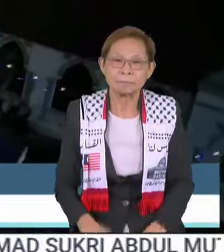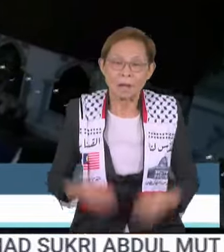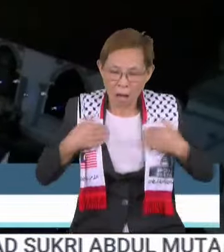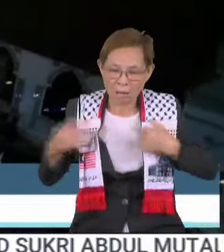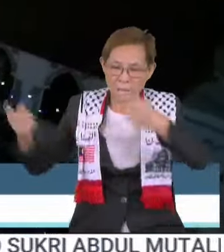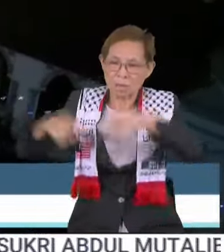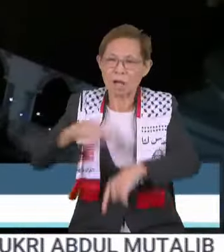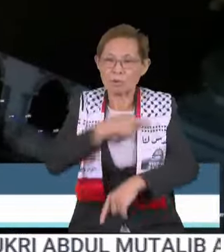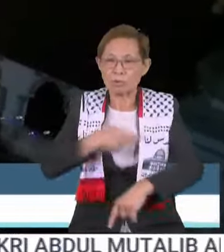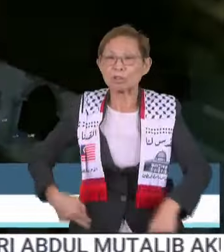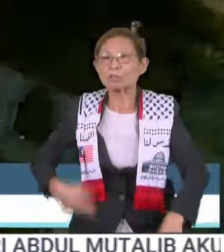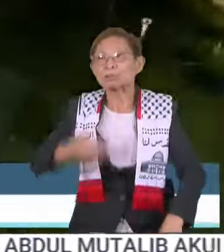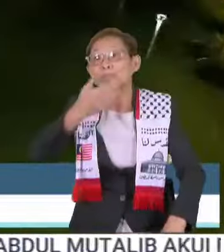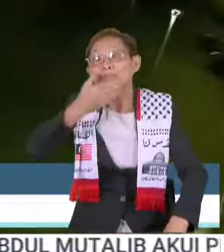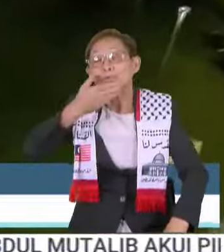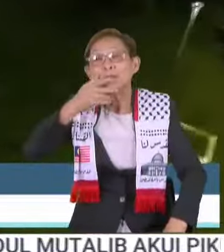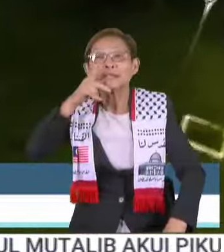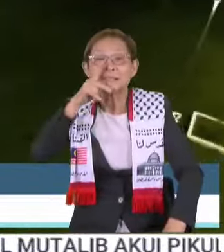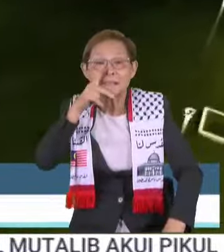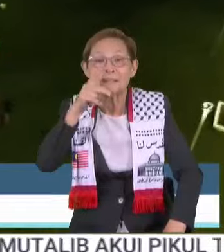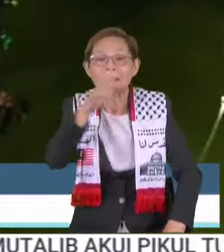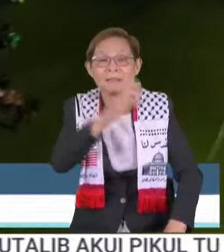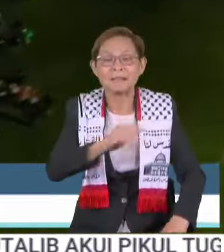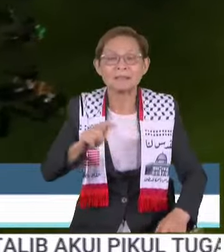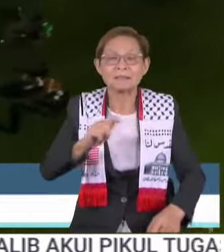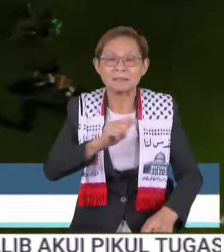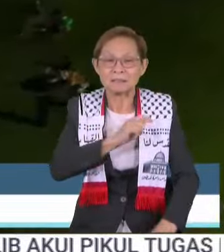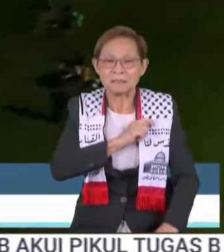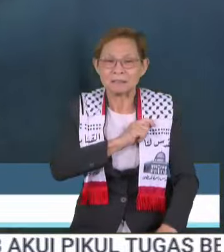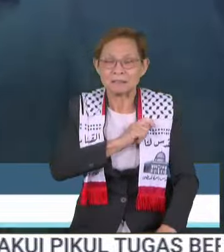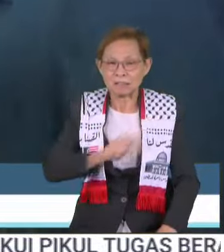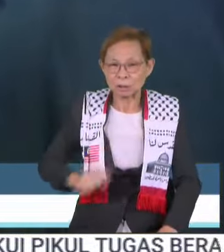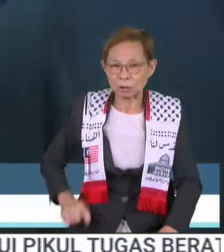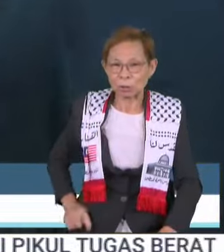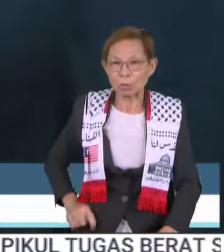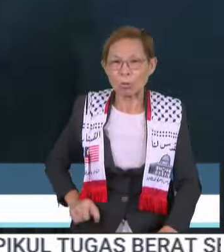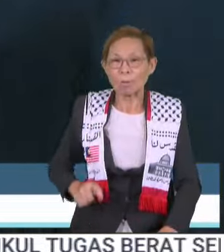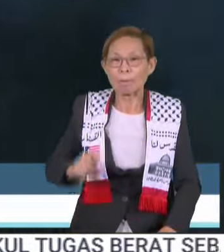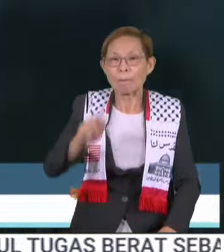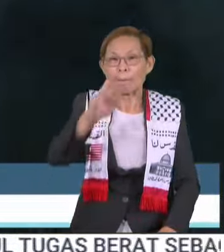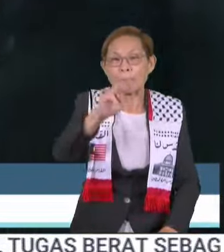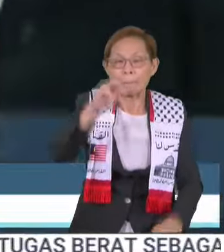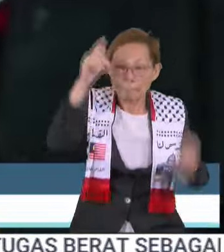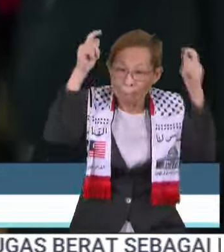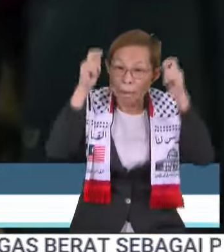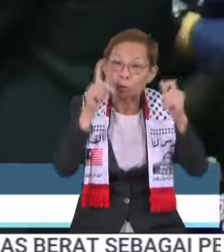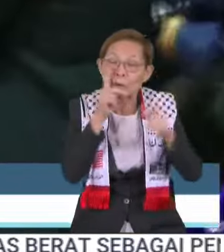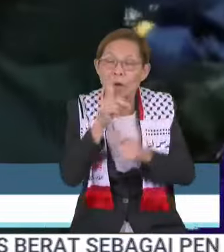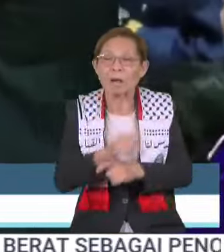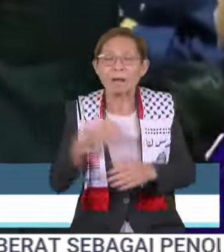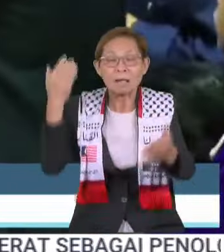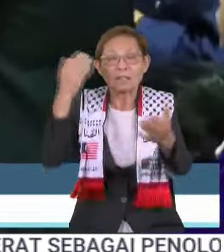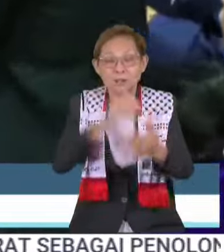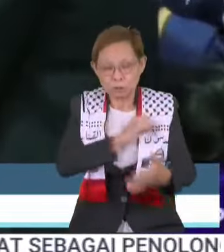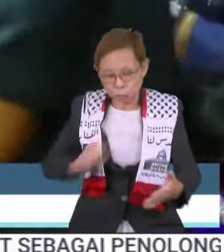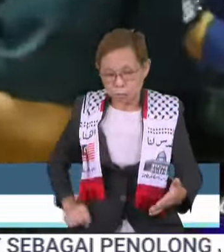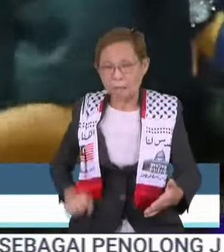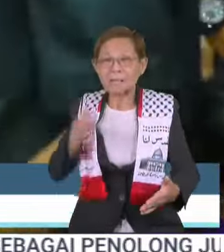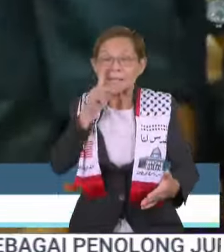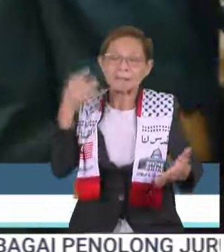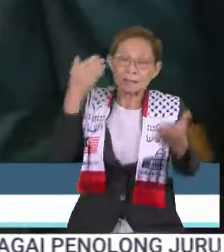Turut berangkat Raja Muda Kedah Tengku Sarafuddin Baldishah dan Tengku Mahkota Kedah Tengku Syazuddin Arif. Keberangkatan tiba Sultan Kedah serta kerabat